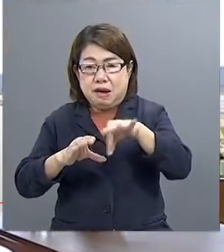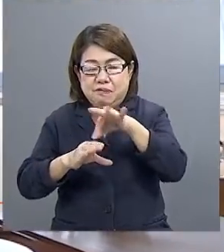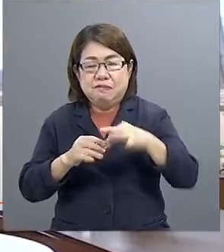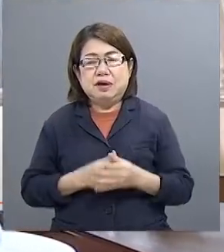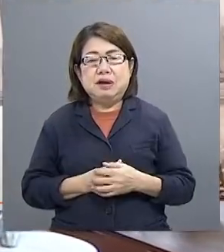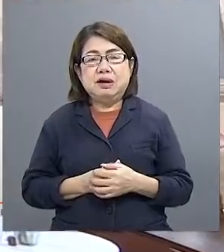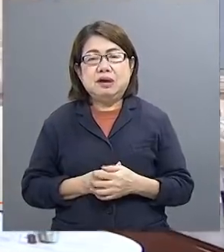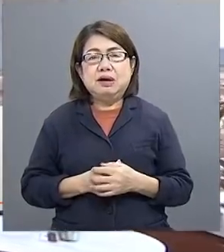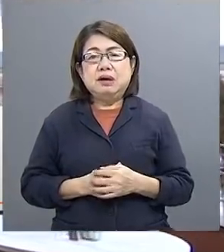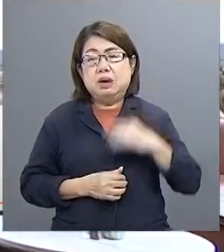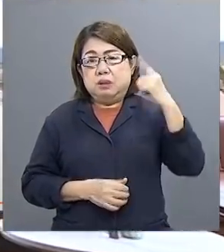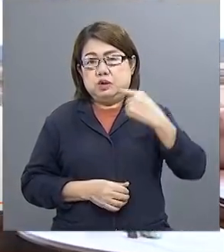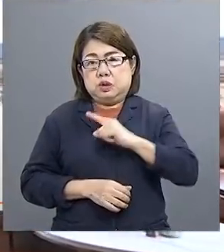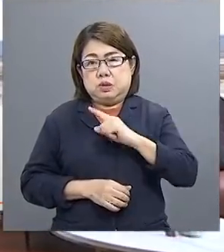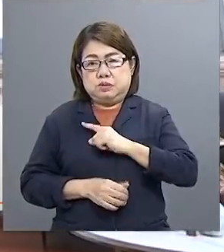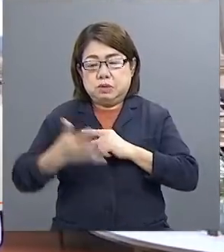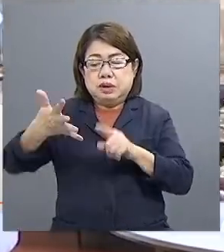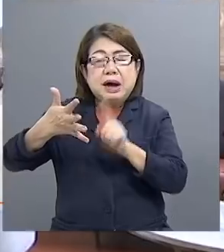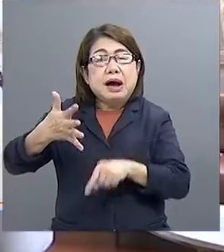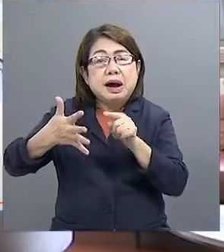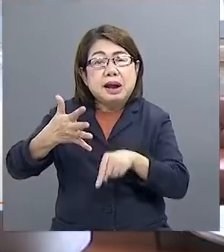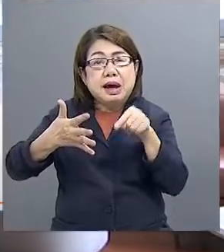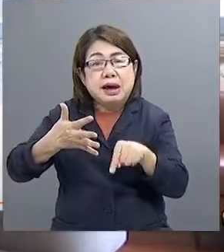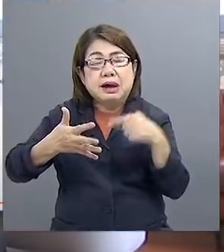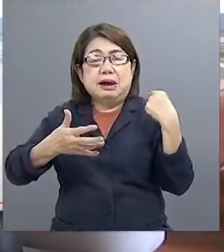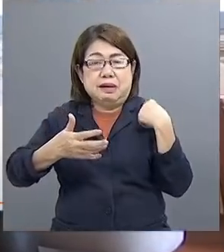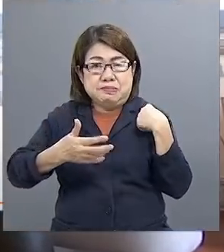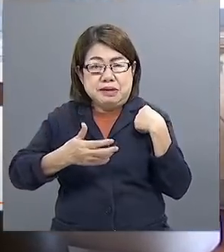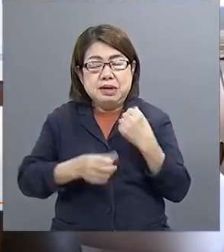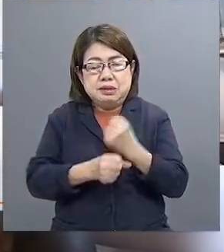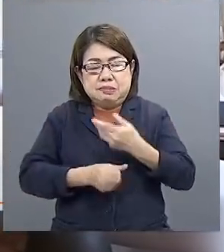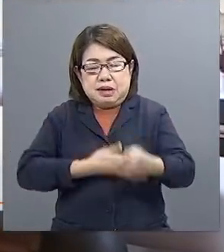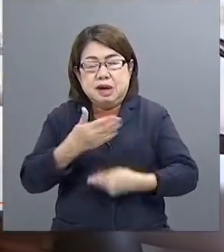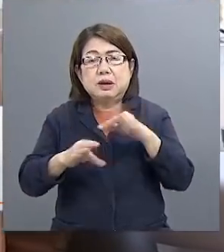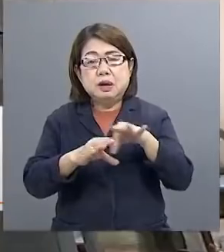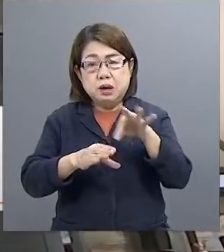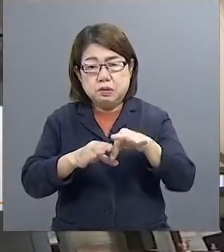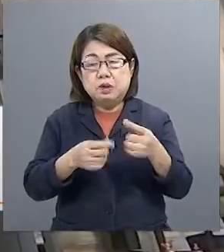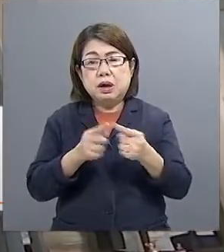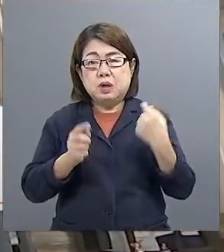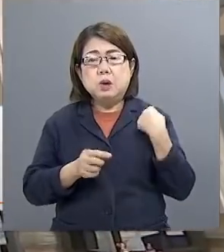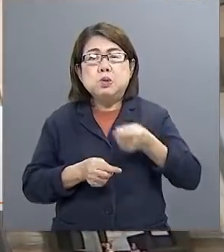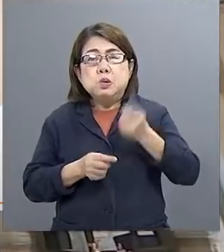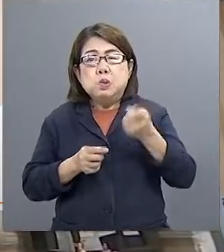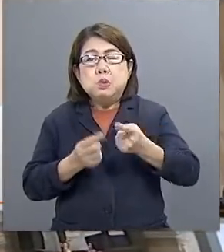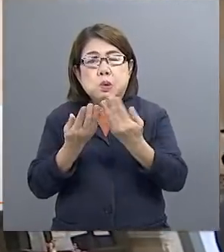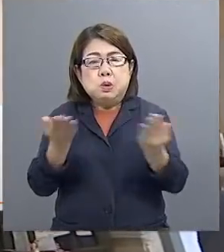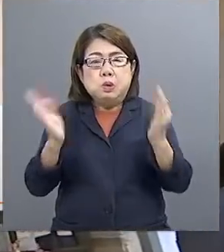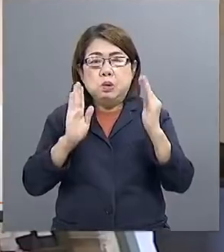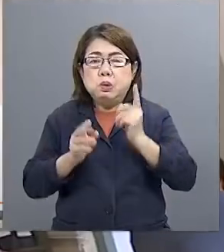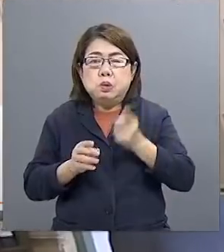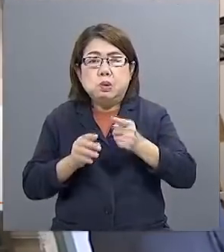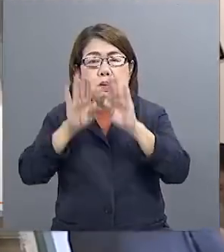ก็ปรับเปลี่ยนชั้นหนึ่งของบ้านหลังนี้ทั้งหมดให้กลายเป็นร้านกาแฟและที่สำคัญยังคงสภาพเดิมของบ้านเอาไว้อยู่